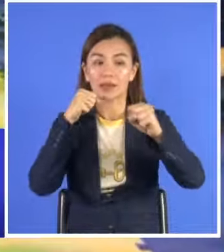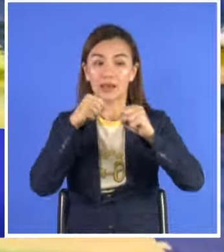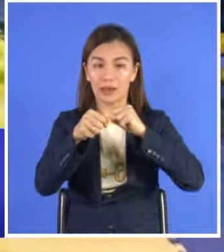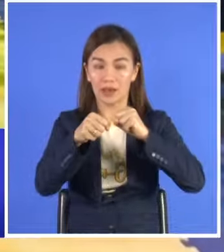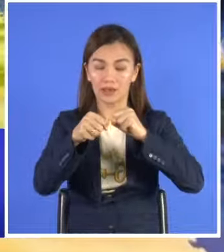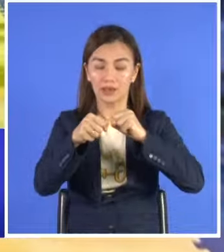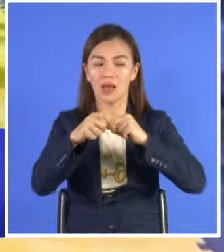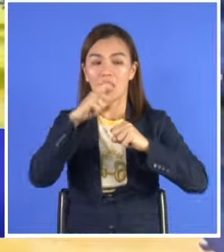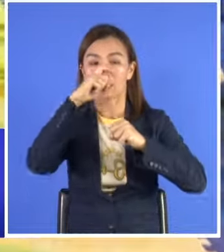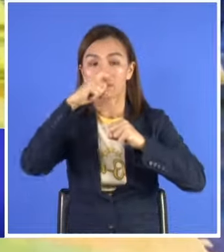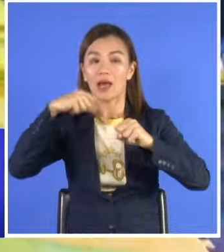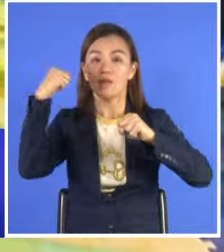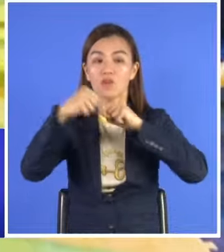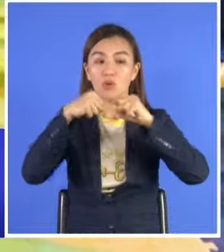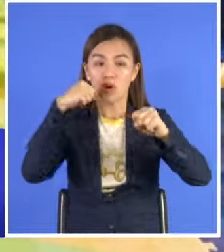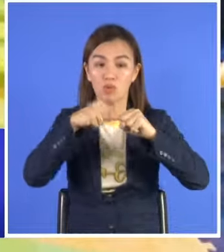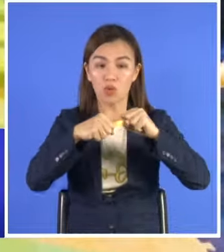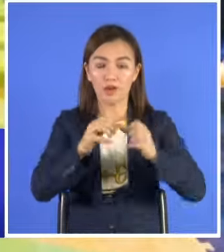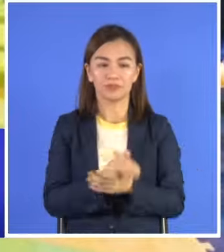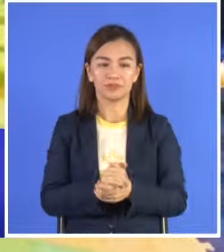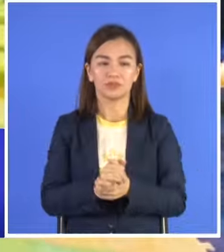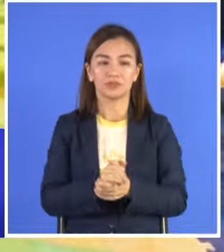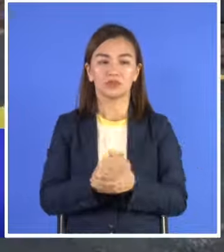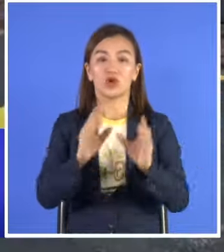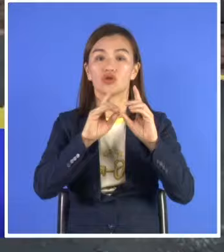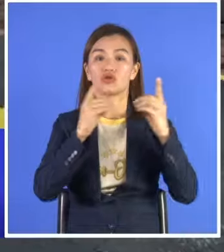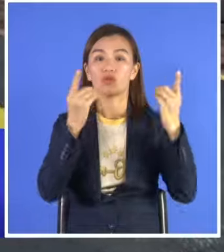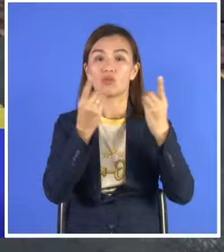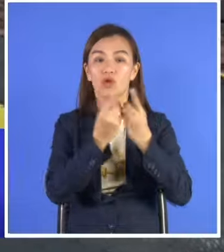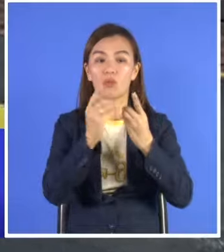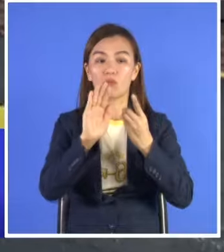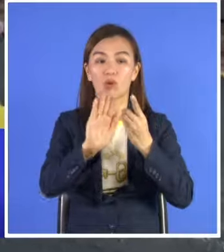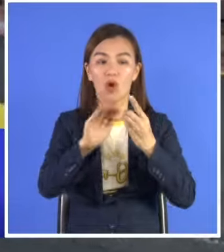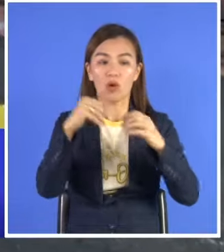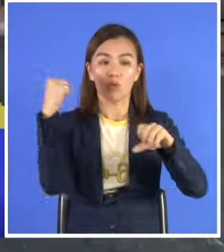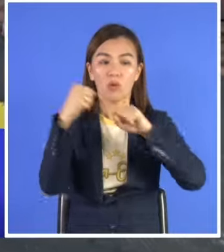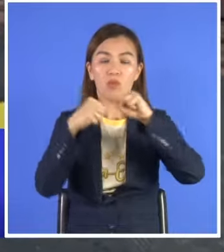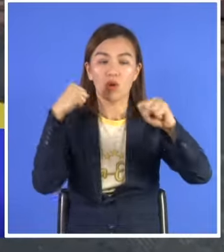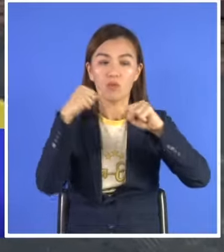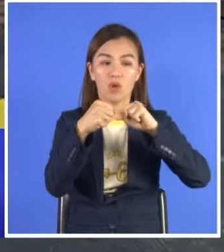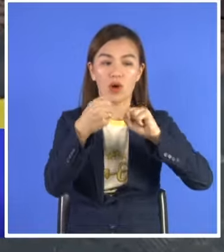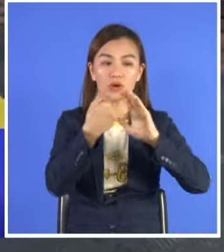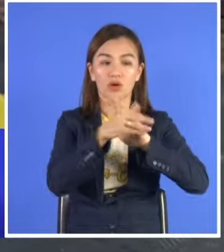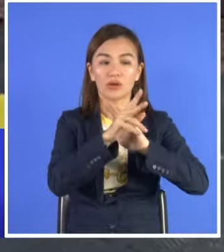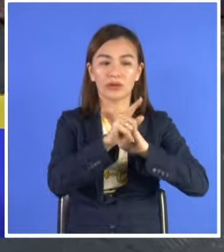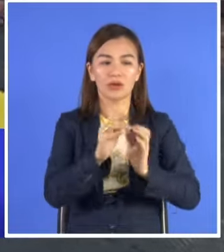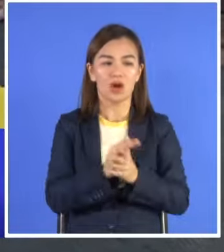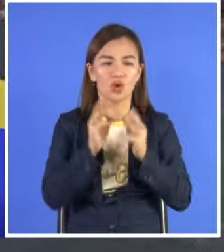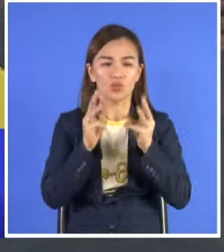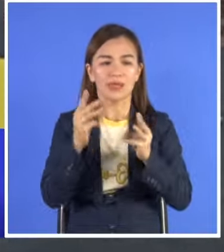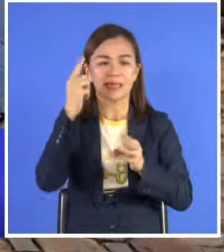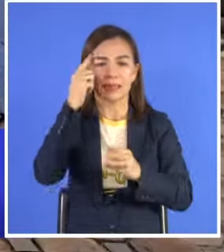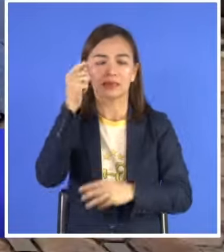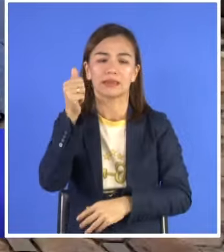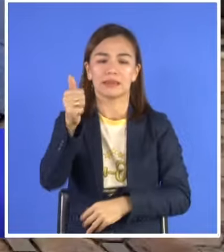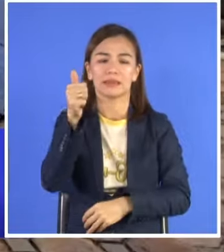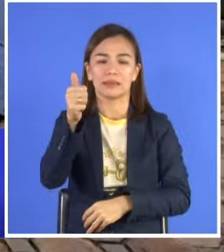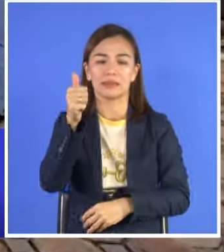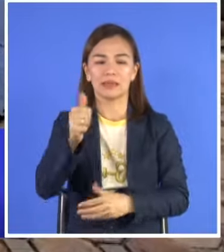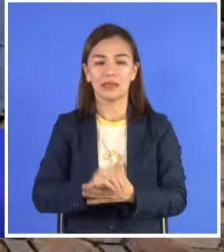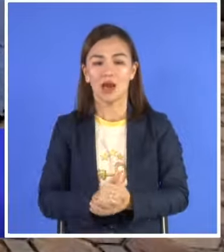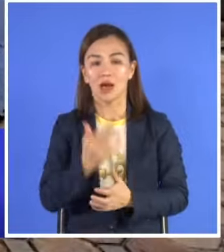ลจัดขึ้นโดยชมรมไฟคลับของขอนแก่นนะครับนอกจากนี้โอ้โหนี่ผมคิดว่าเป็นวิธีคิดที่มันสร้างสรรค์มากคุณผู้ชม